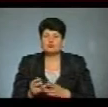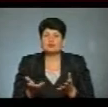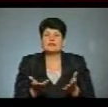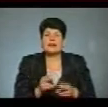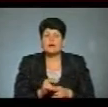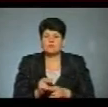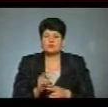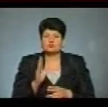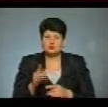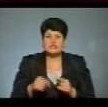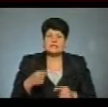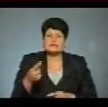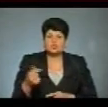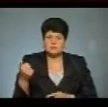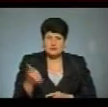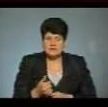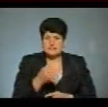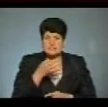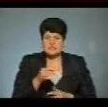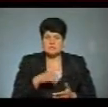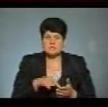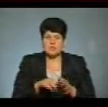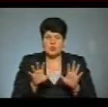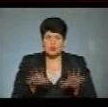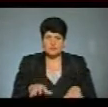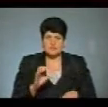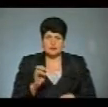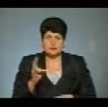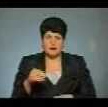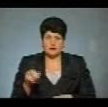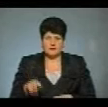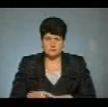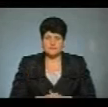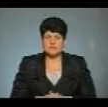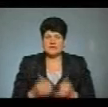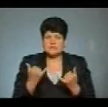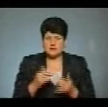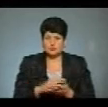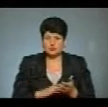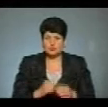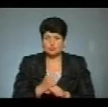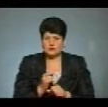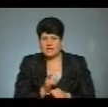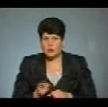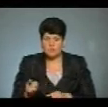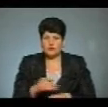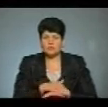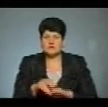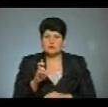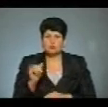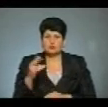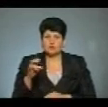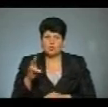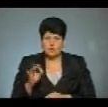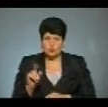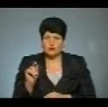ремонт розпочнеться з наступного тижня, розповів міський голова Сергій Надал. Зараз тривають роботи на об'їзді на вулиці Будного. Також